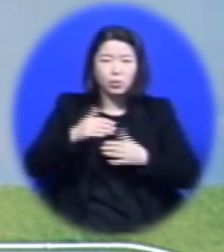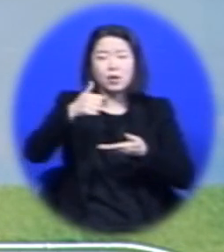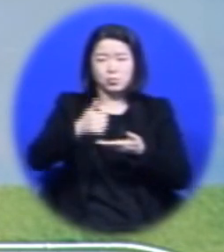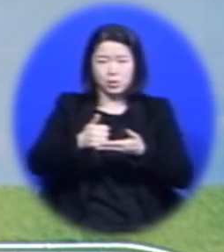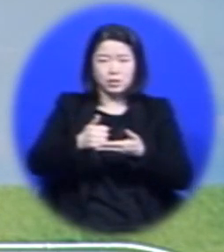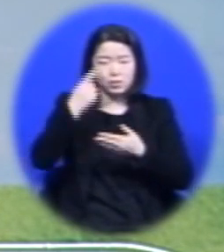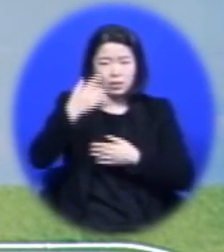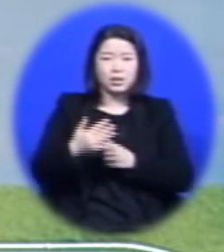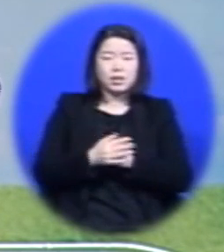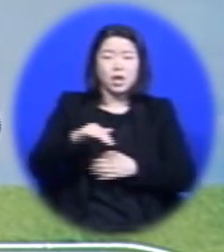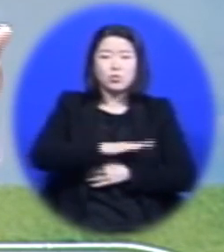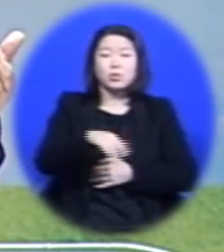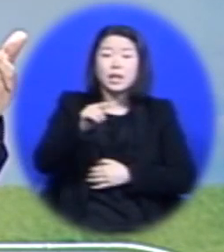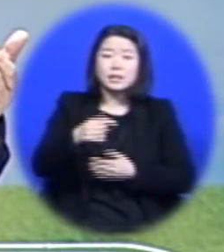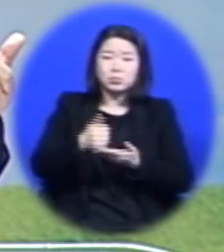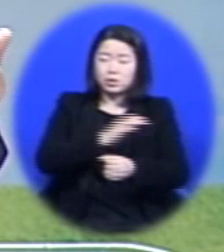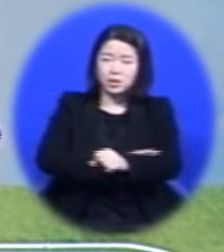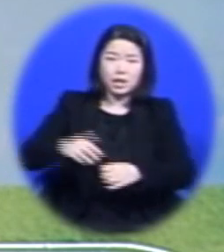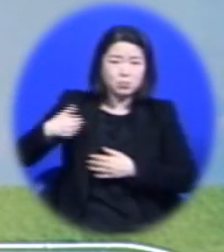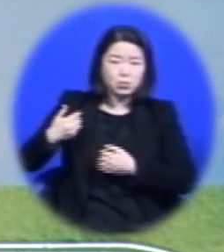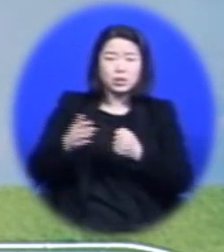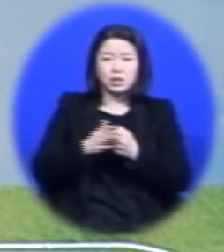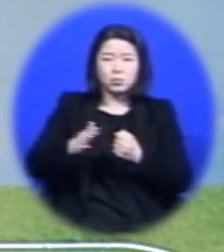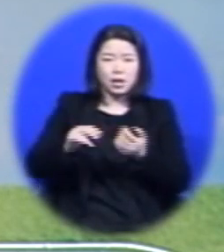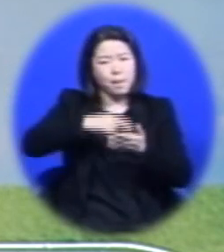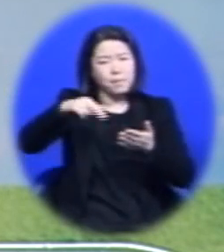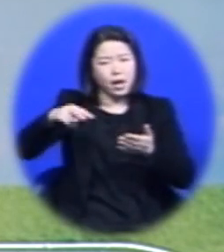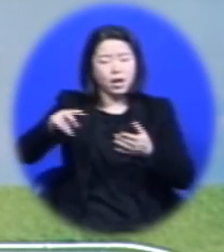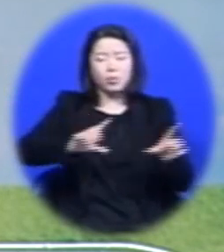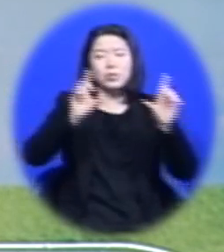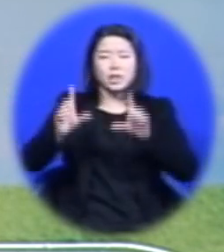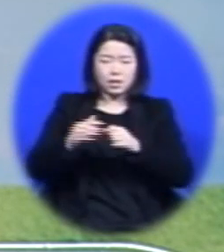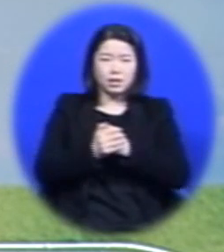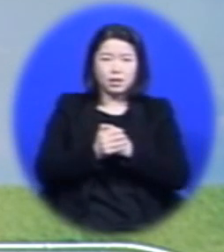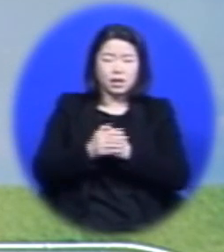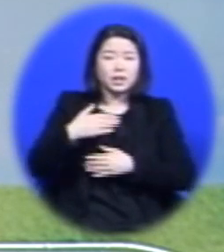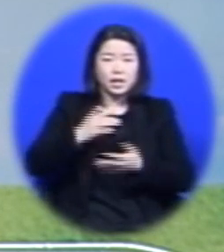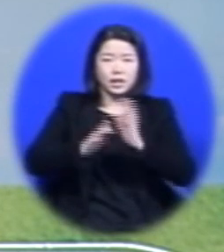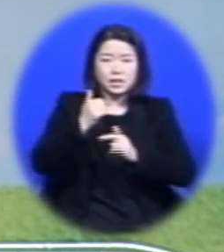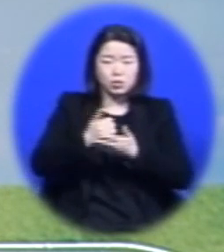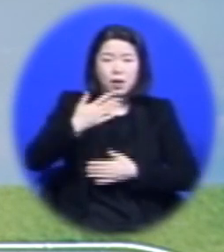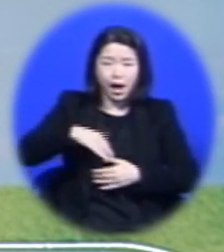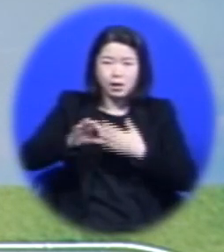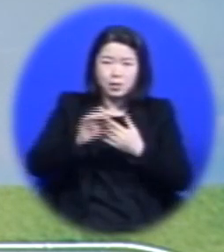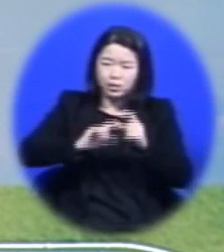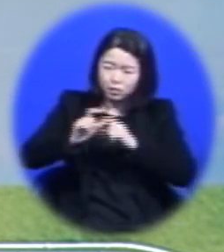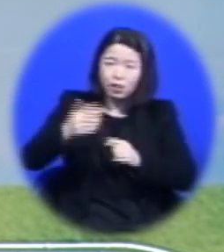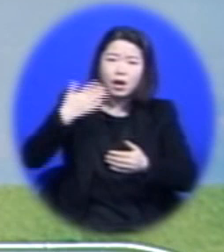분입니다 우리가 그분을 잘 모르니까 당황하고 사는겁니다 내가 예수님을 알면 알수록